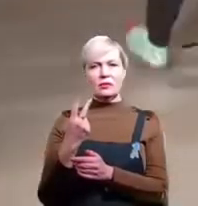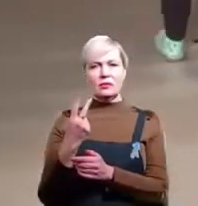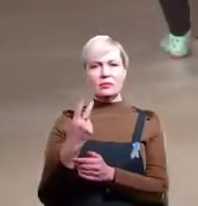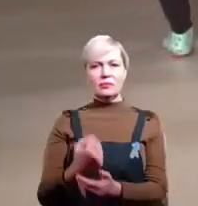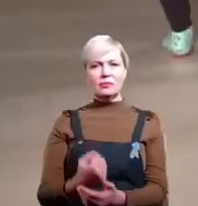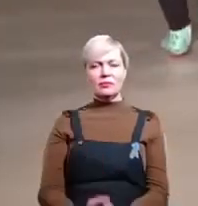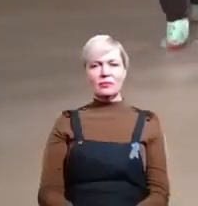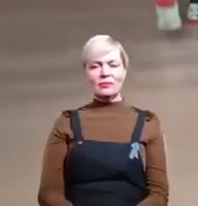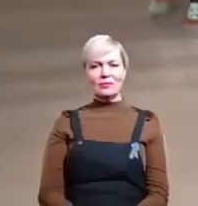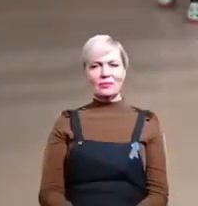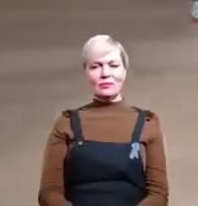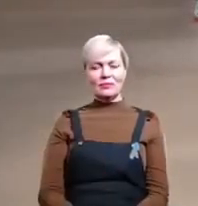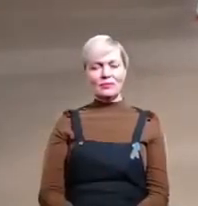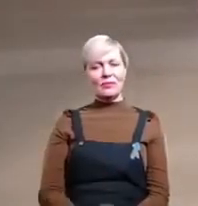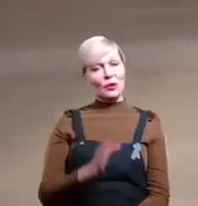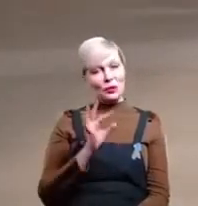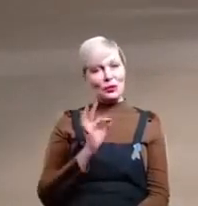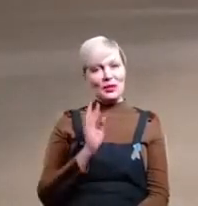Окей?